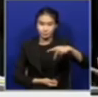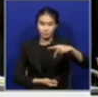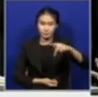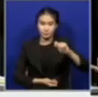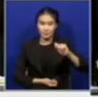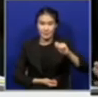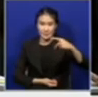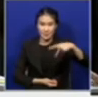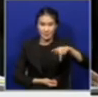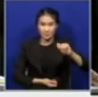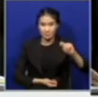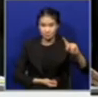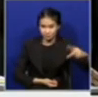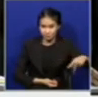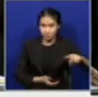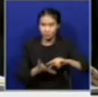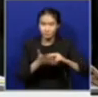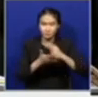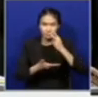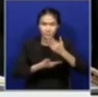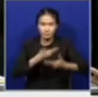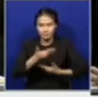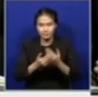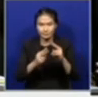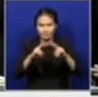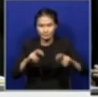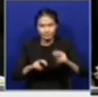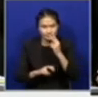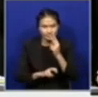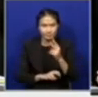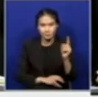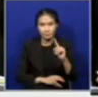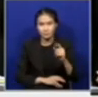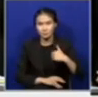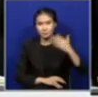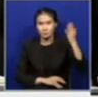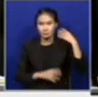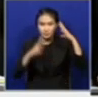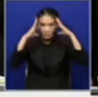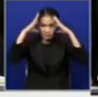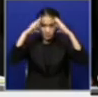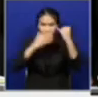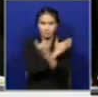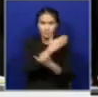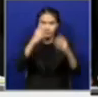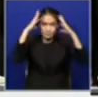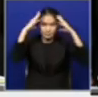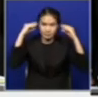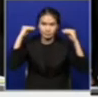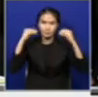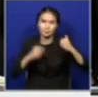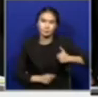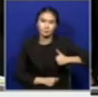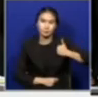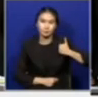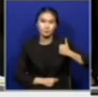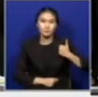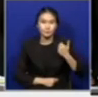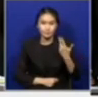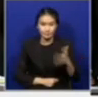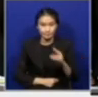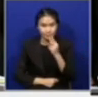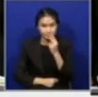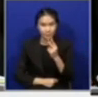ทศสำหรับประเทศเม็กซิโกและแคนาดาค่ะซึ่งเป็นตลาดที่หลายท่านบอกว่าจะได้เพิ่มมาจากการเข้าร่วมความตก